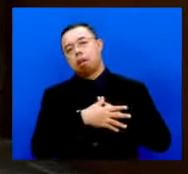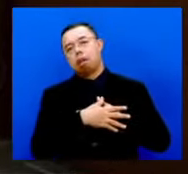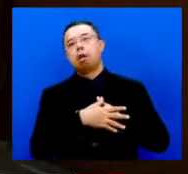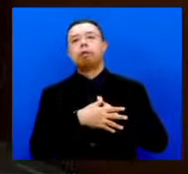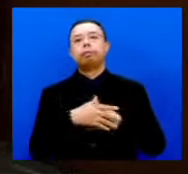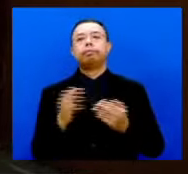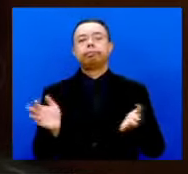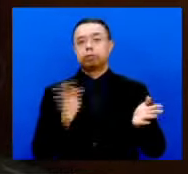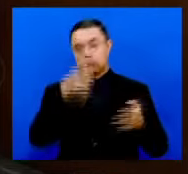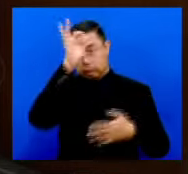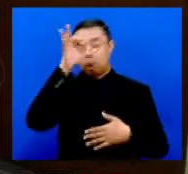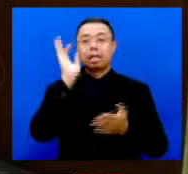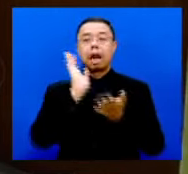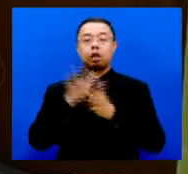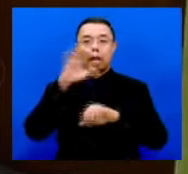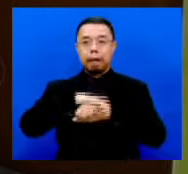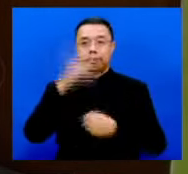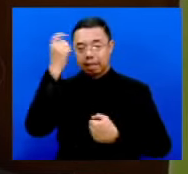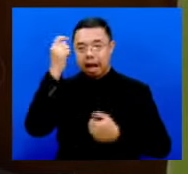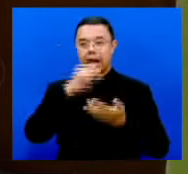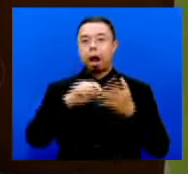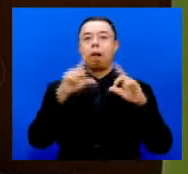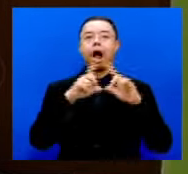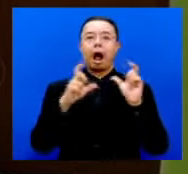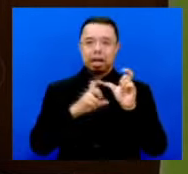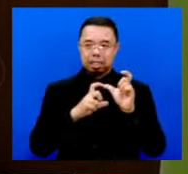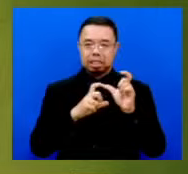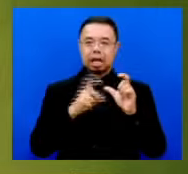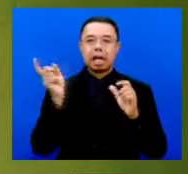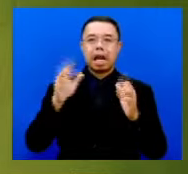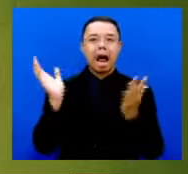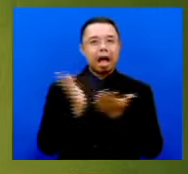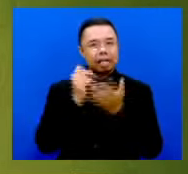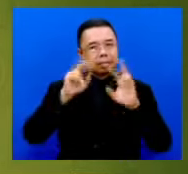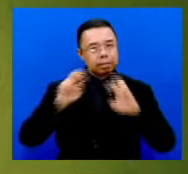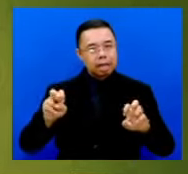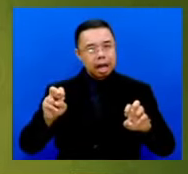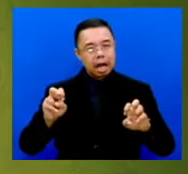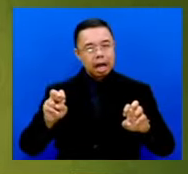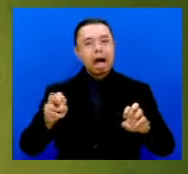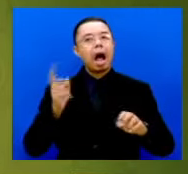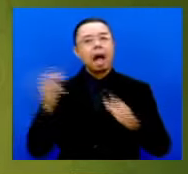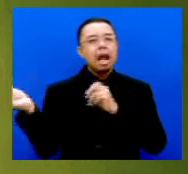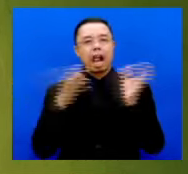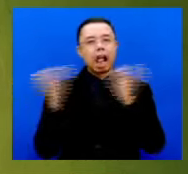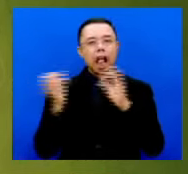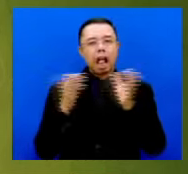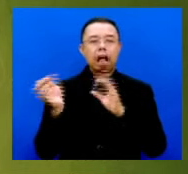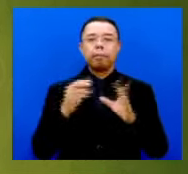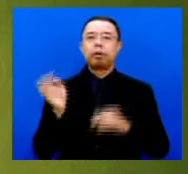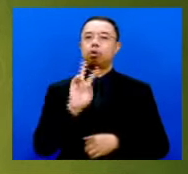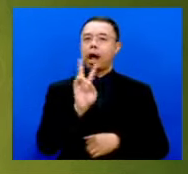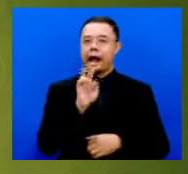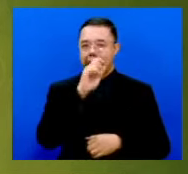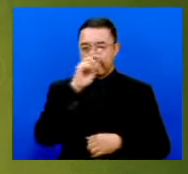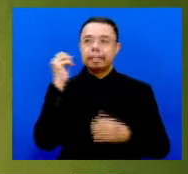badan polisi langsung menangkap pelaku berinisial as Berdasarkan hasil pemeriksaan sempat terjadi cekcok antara pelaku dan